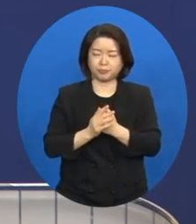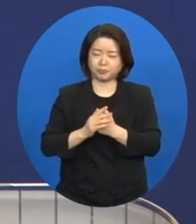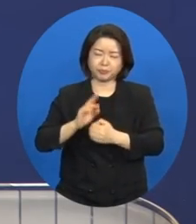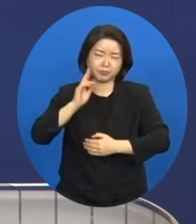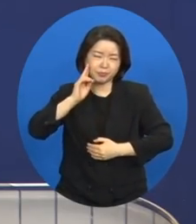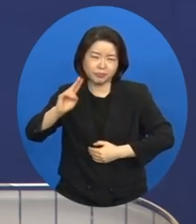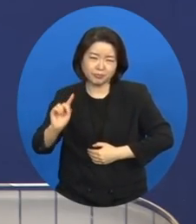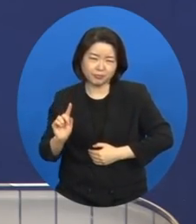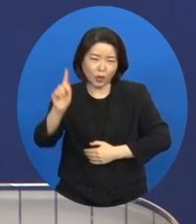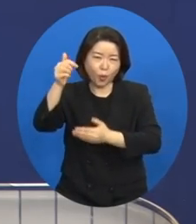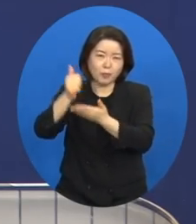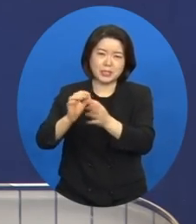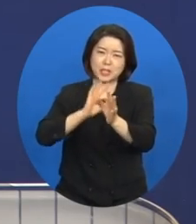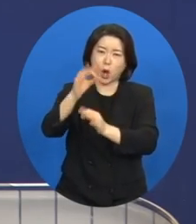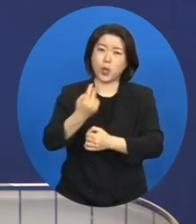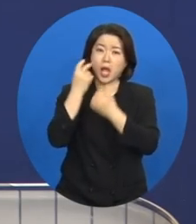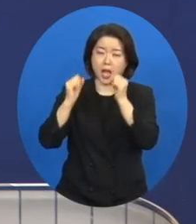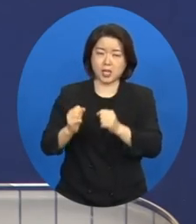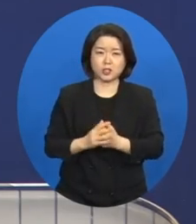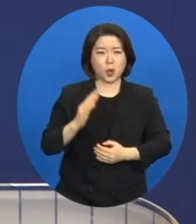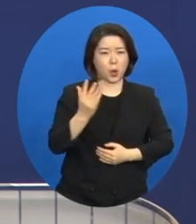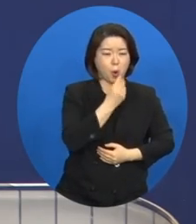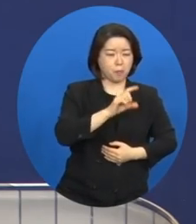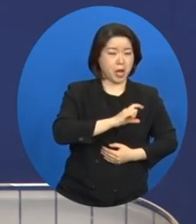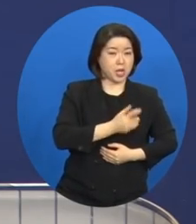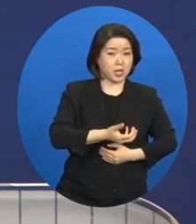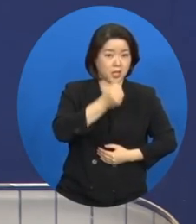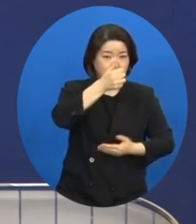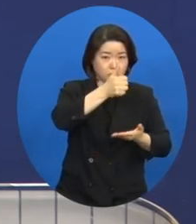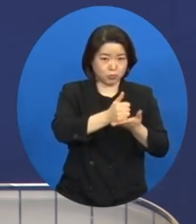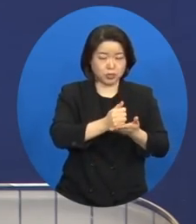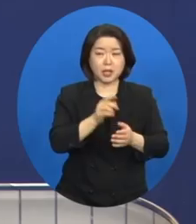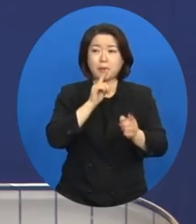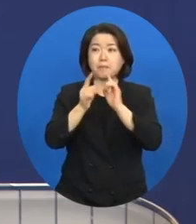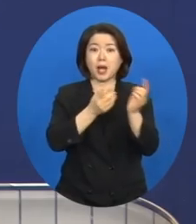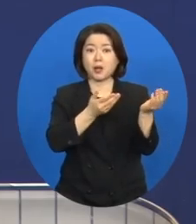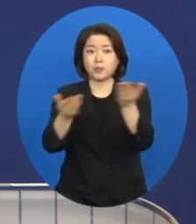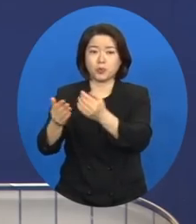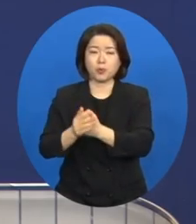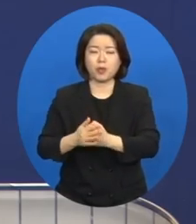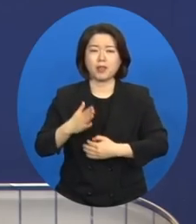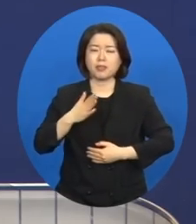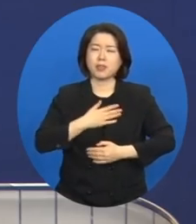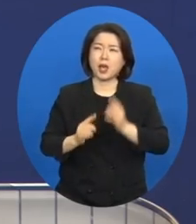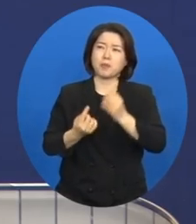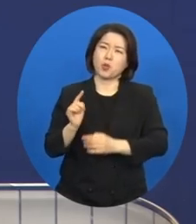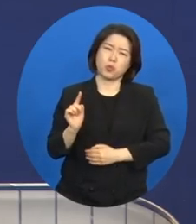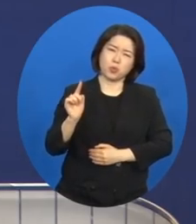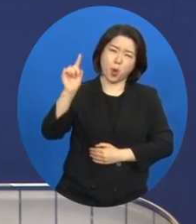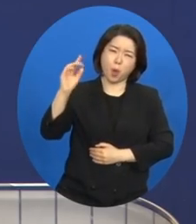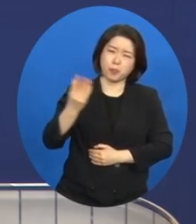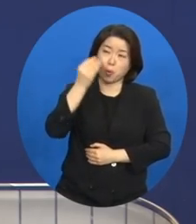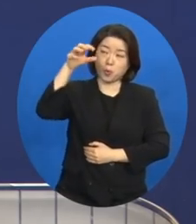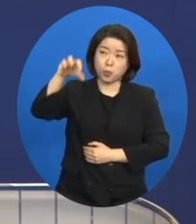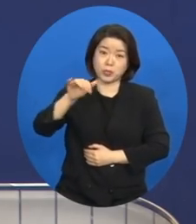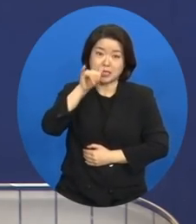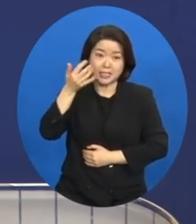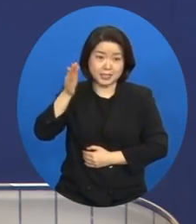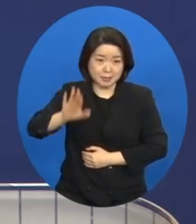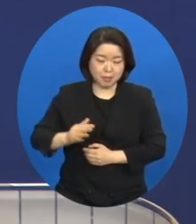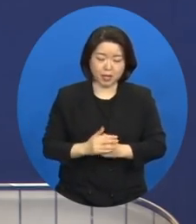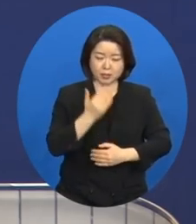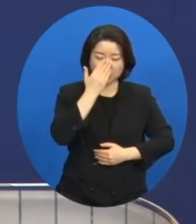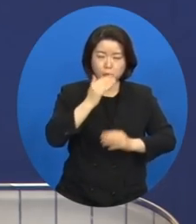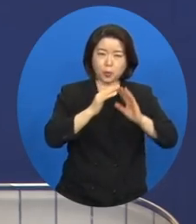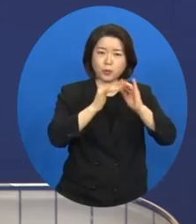분 영원히 살아계시며 거룩한 이름을 가지신 분께서 이렇게 말씀하신다. 내가 비록 높고 거룩한 곳에 있으나